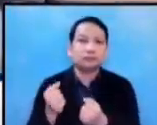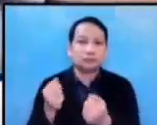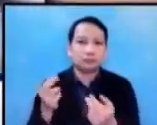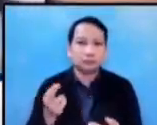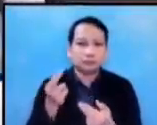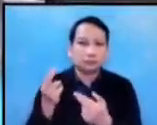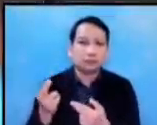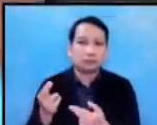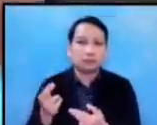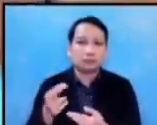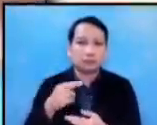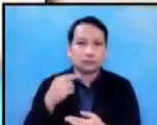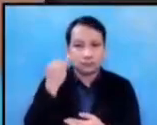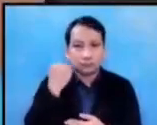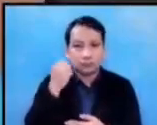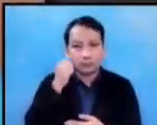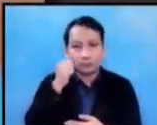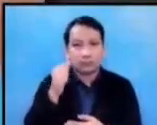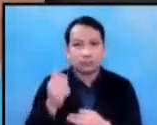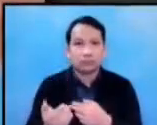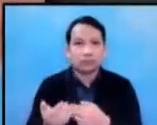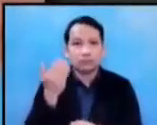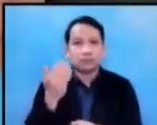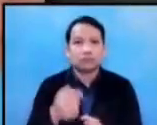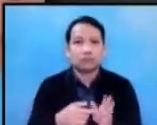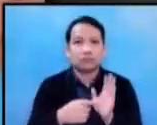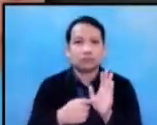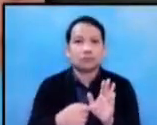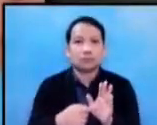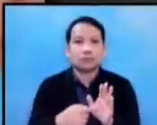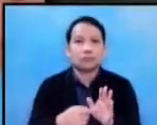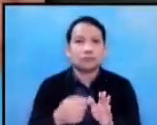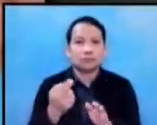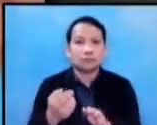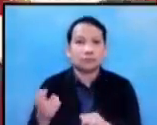Jillian Jeronimo para sa Morning Show ng Bayan, Rise and Shine, Pilipinas.